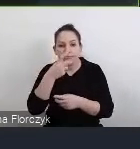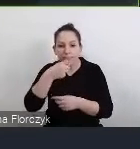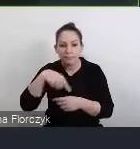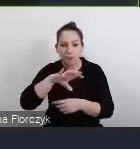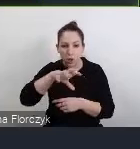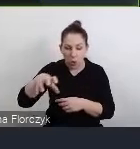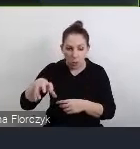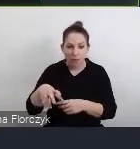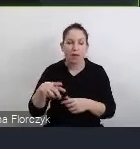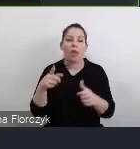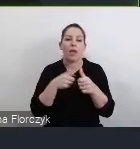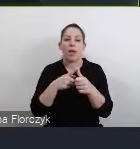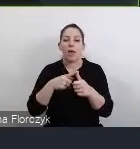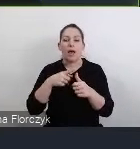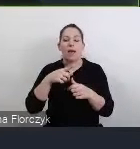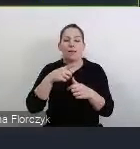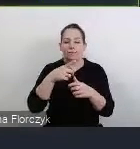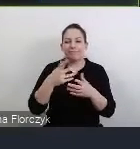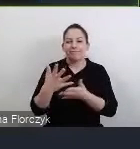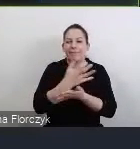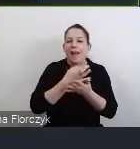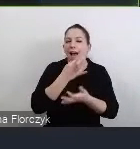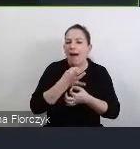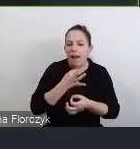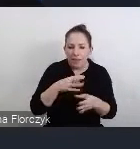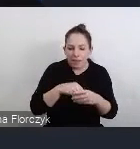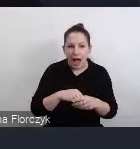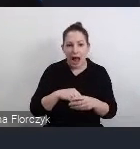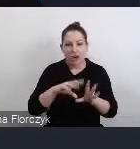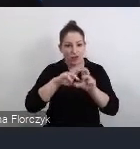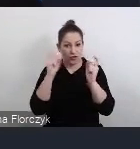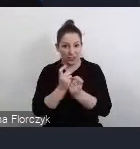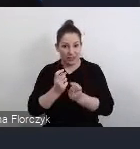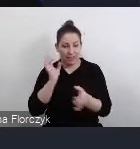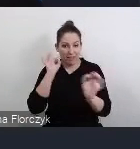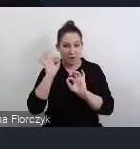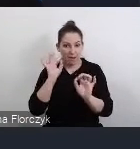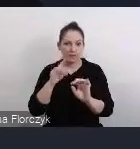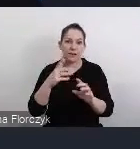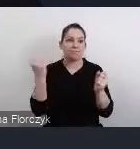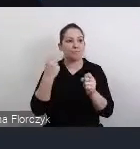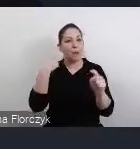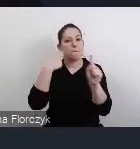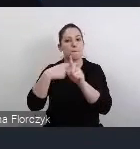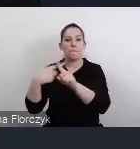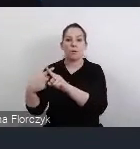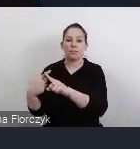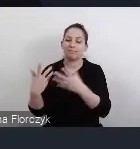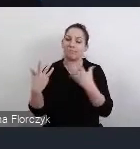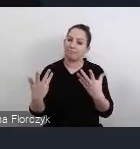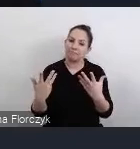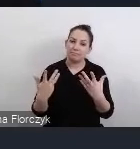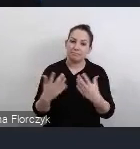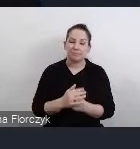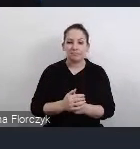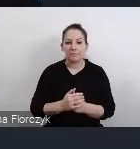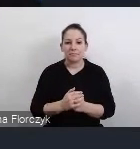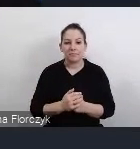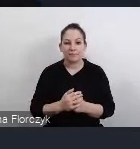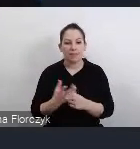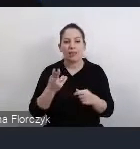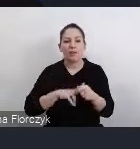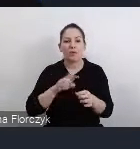jednej strony są dane, ale z drugiej strony nie wszystkie dane są przecież takie optymistyczne, jak to przed chwilą pan prezydent powiedział.